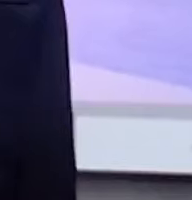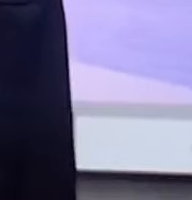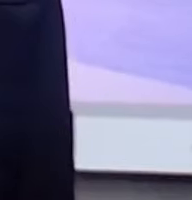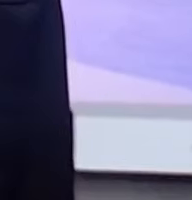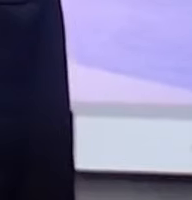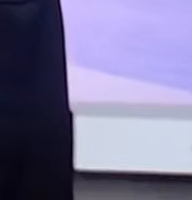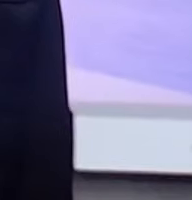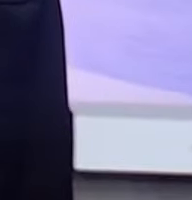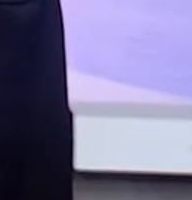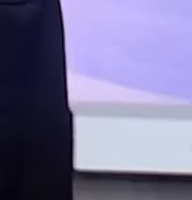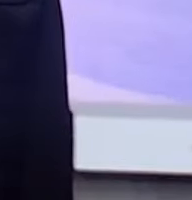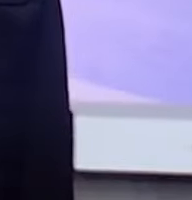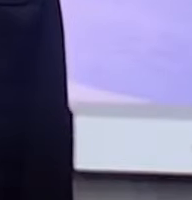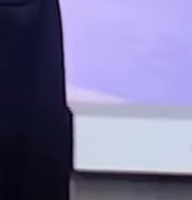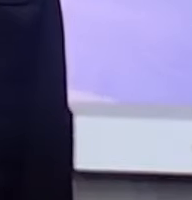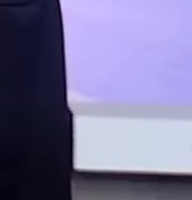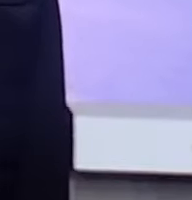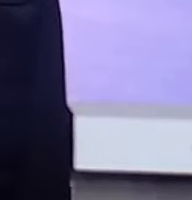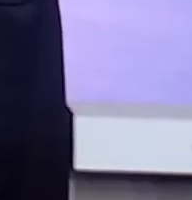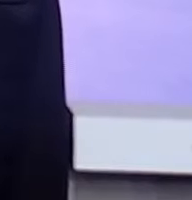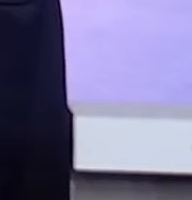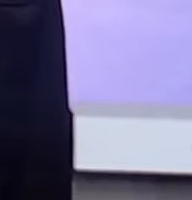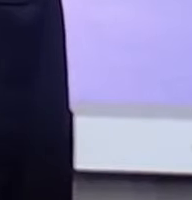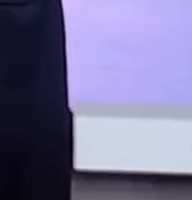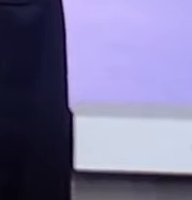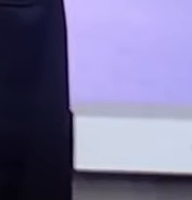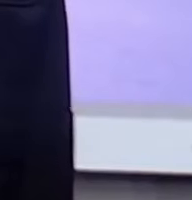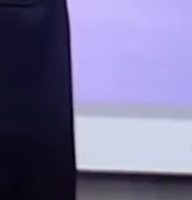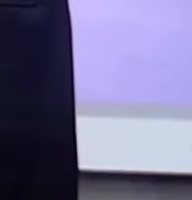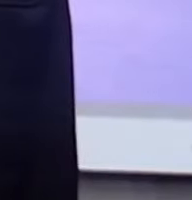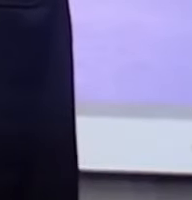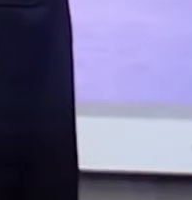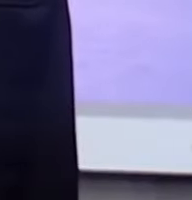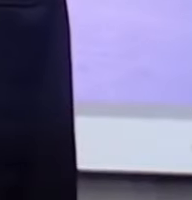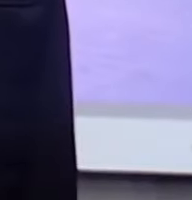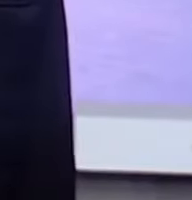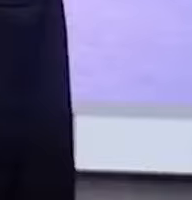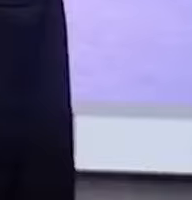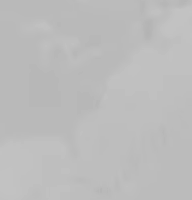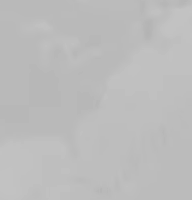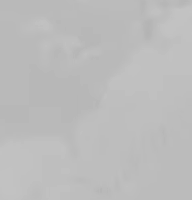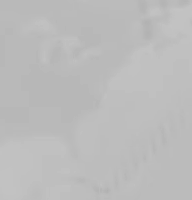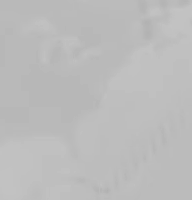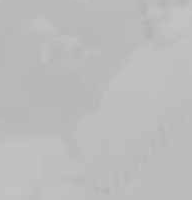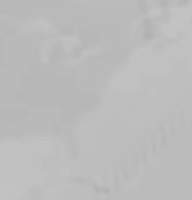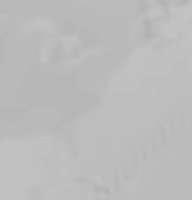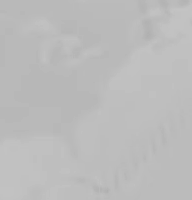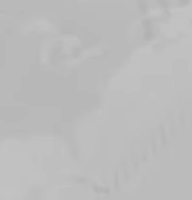samahan niyo kami sa GMA Pinoy TV at sa www.gmanews.tv.